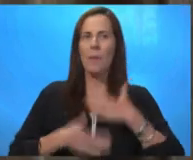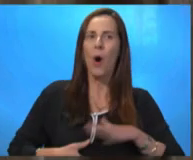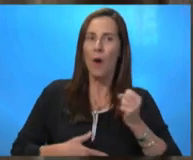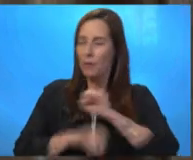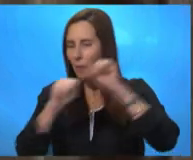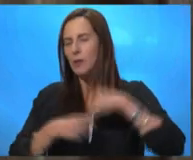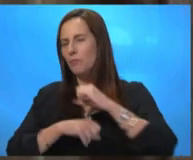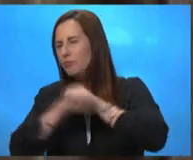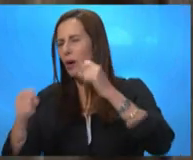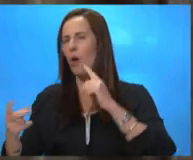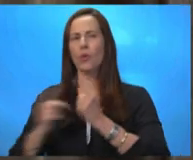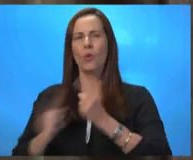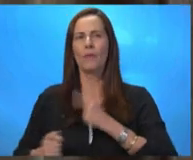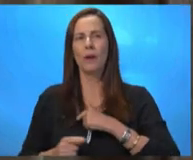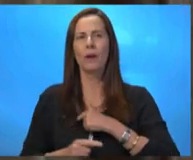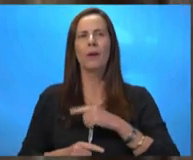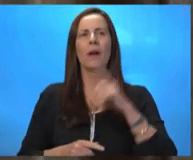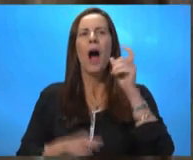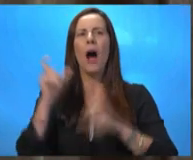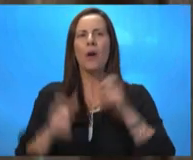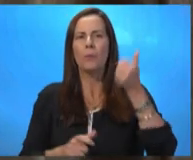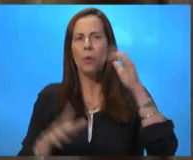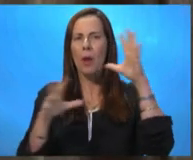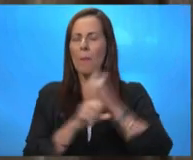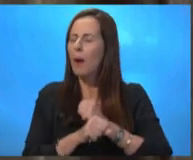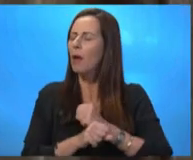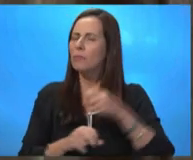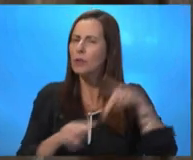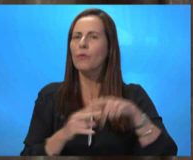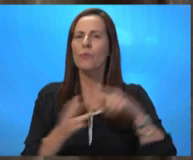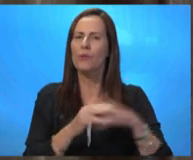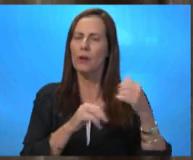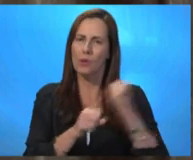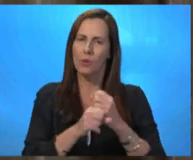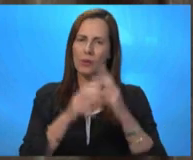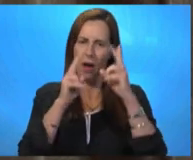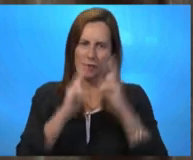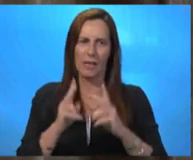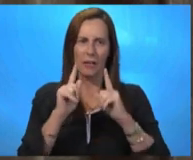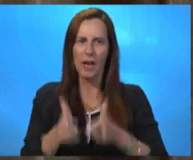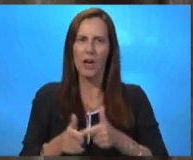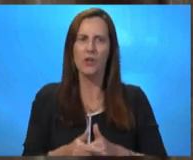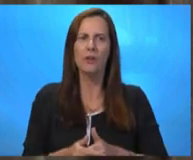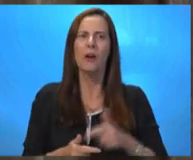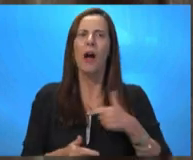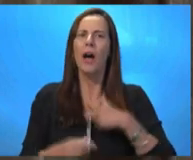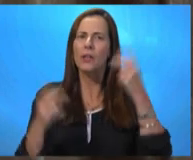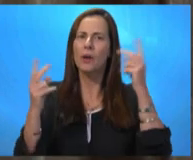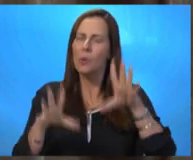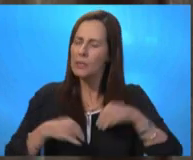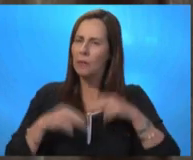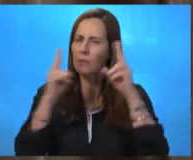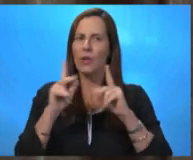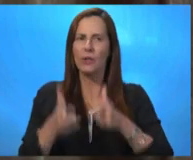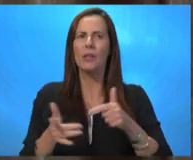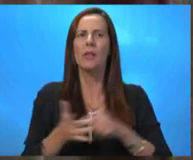قصف. تدخلت عده جهات ليلة البارحة من أجل وقف إطلاق النار. نحن استجبنا إلى هذا الأمر، ولكن قلنا